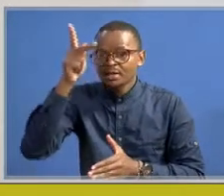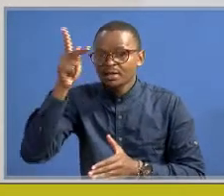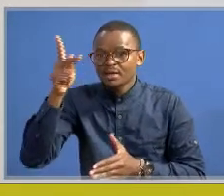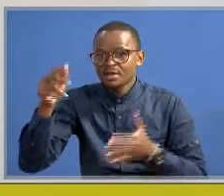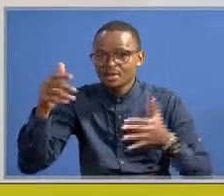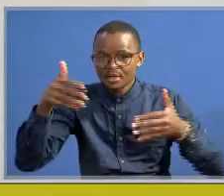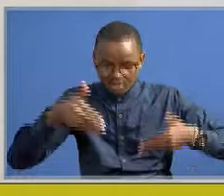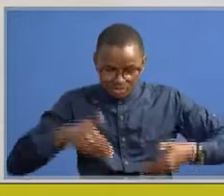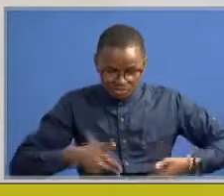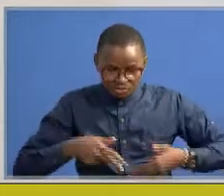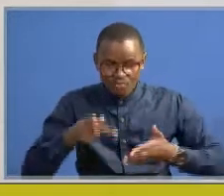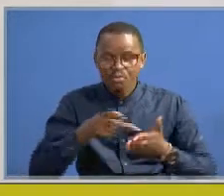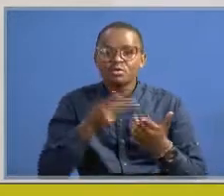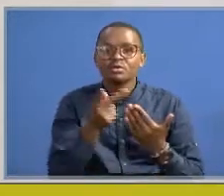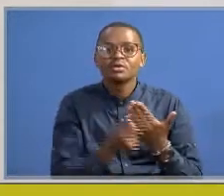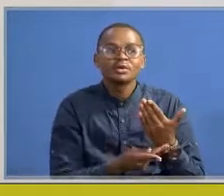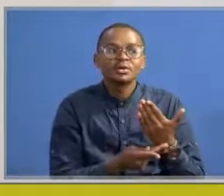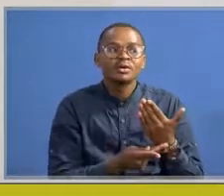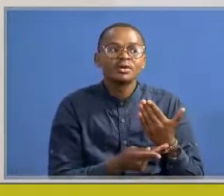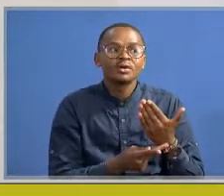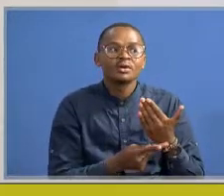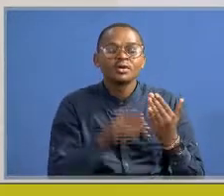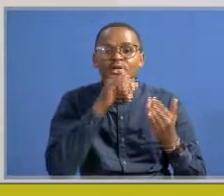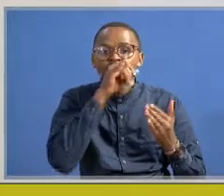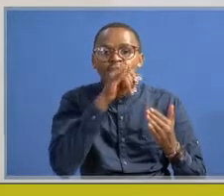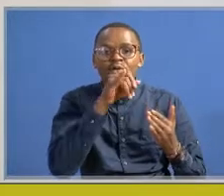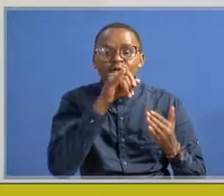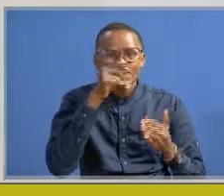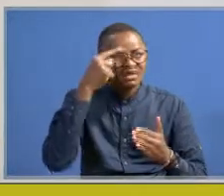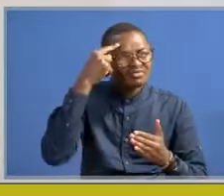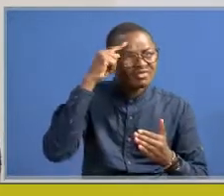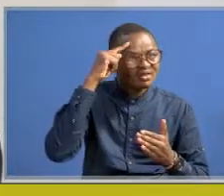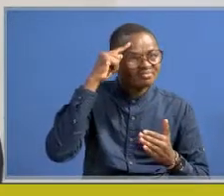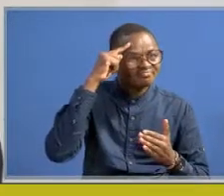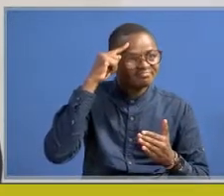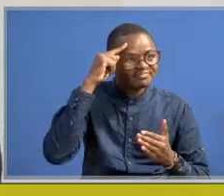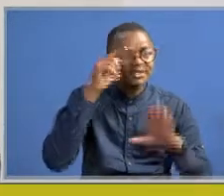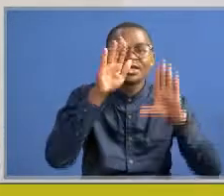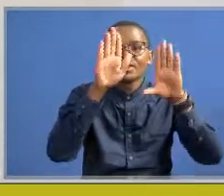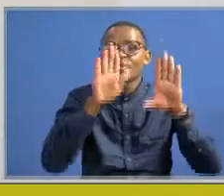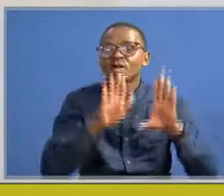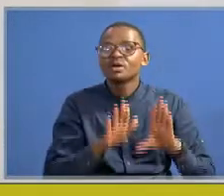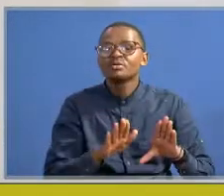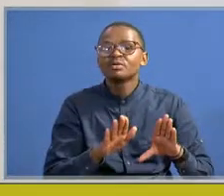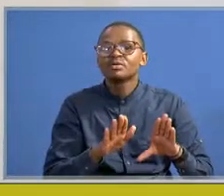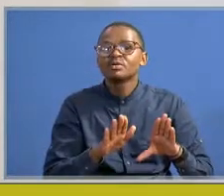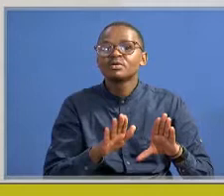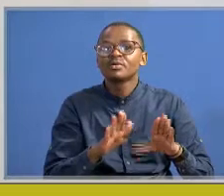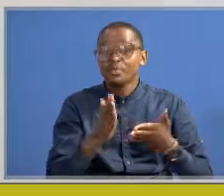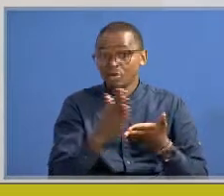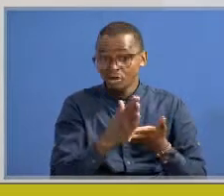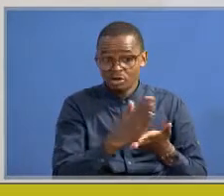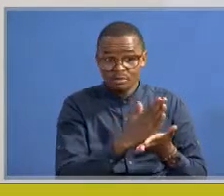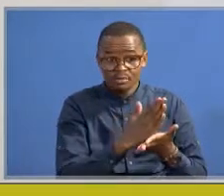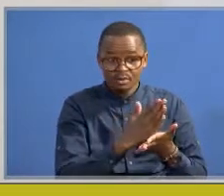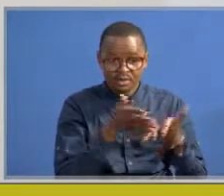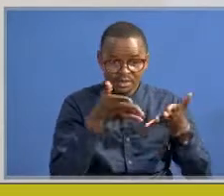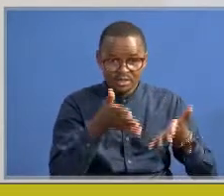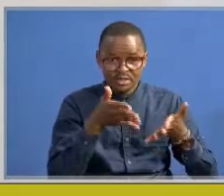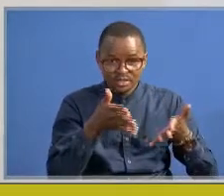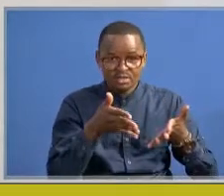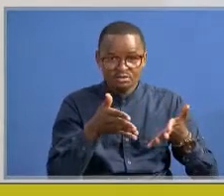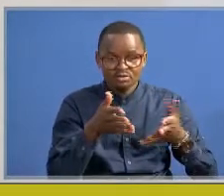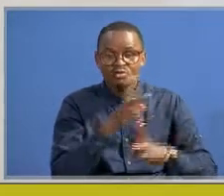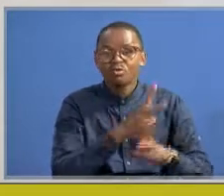and Opportunities Project is I think one of our most important initiatives in this space. It's a